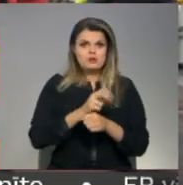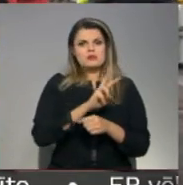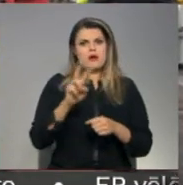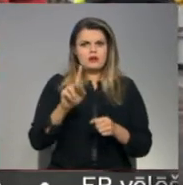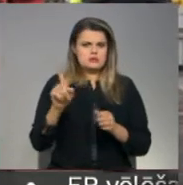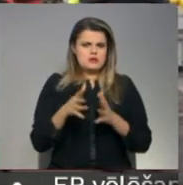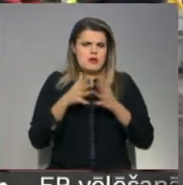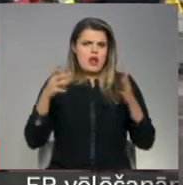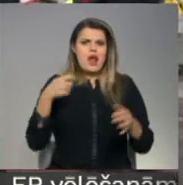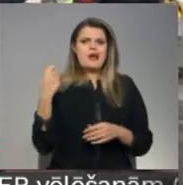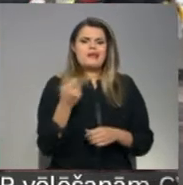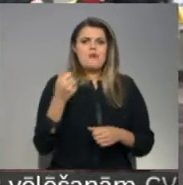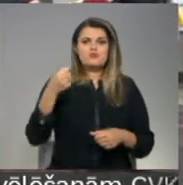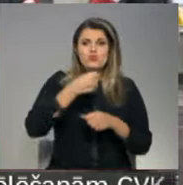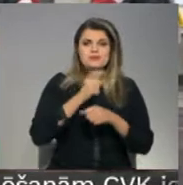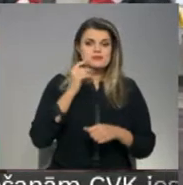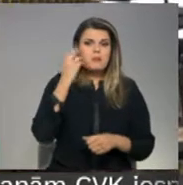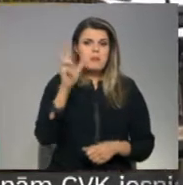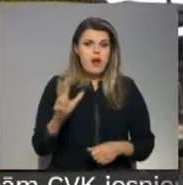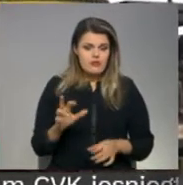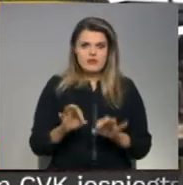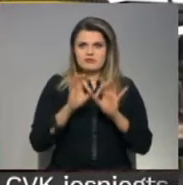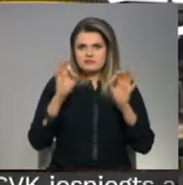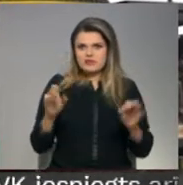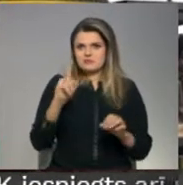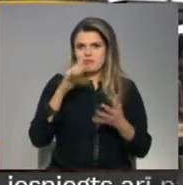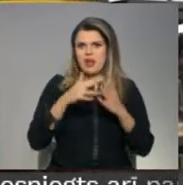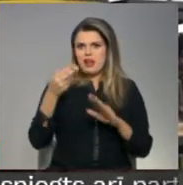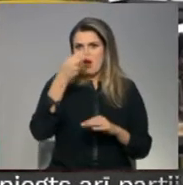kā lielāko graudu ostu Baltijā, sāks uzņemt pirmās